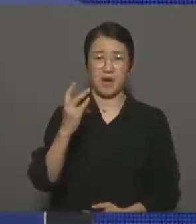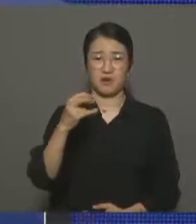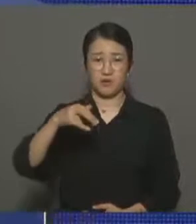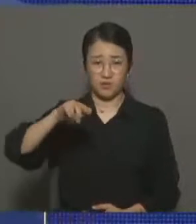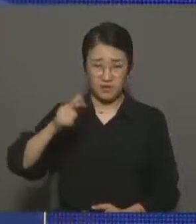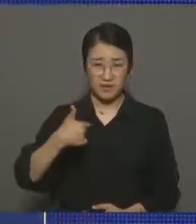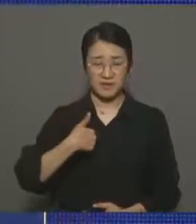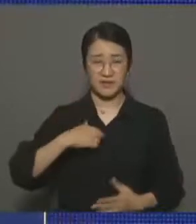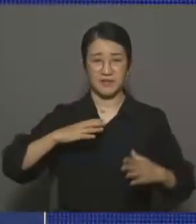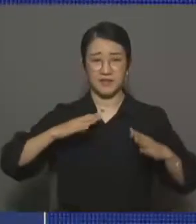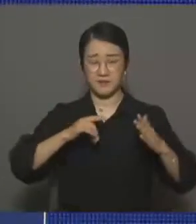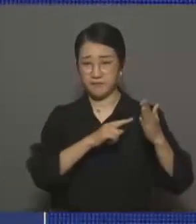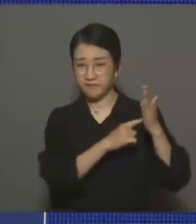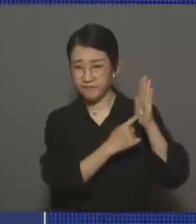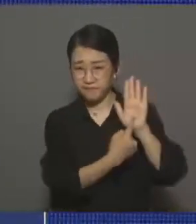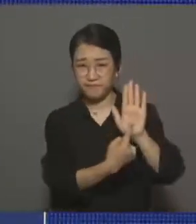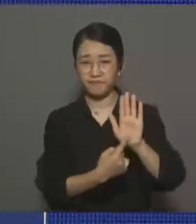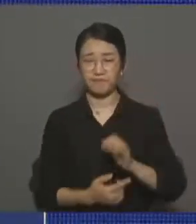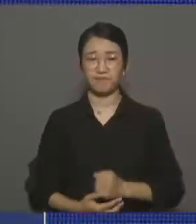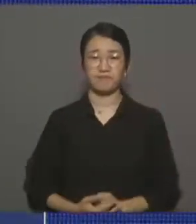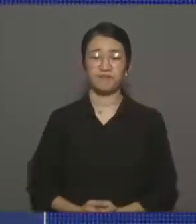호소드립니다.